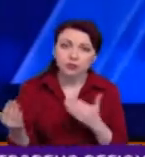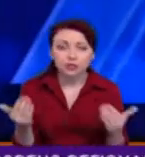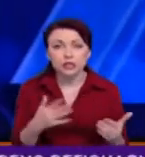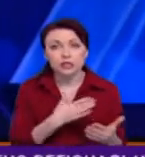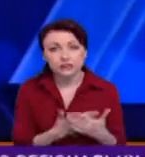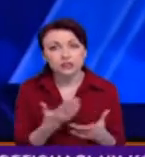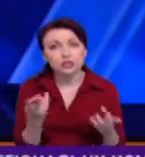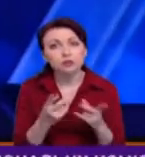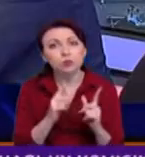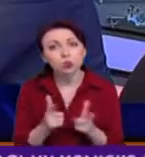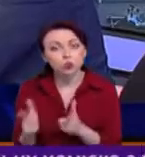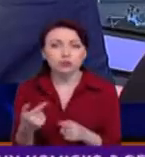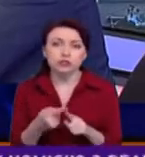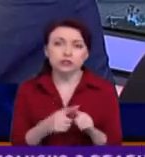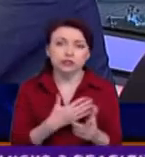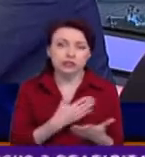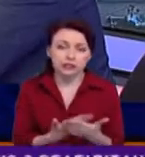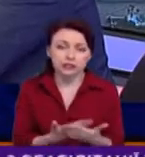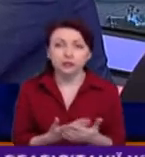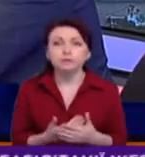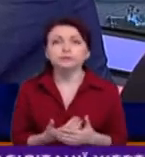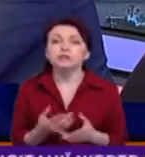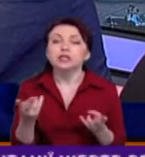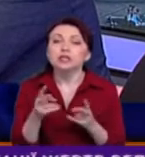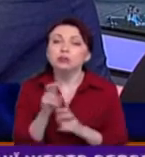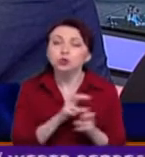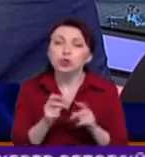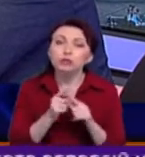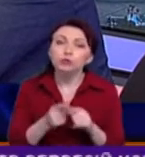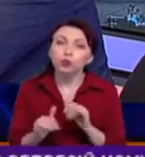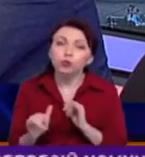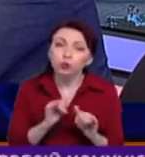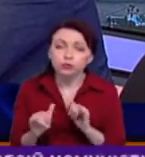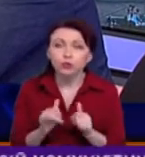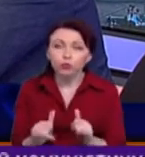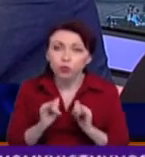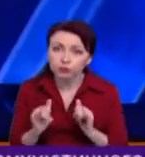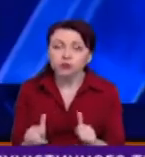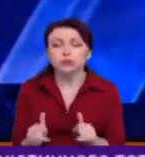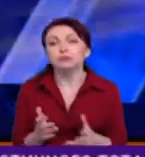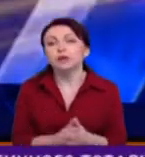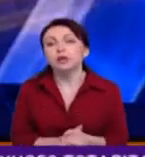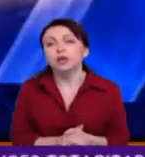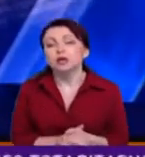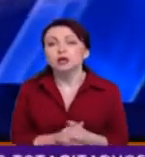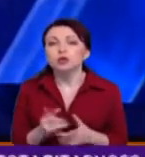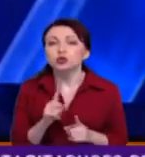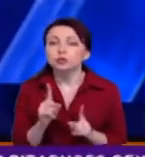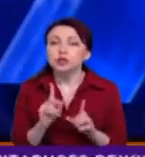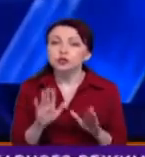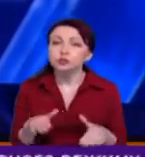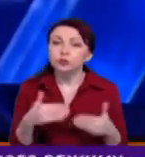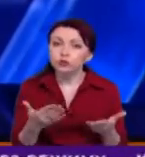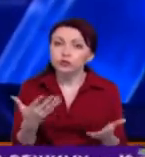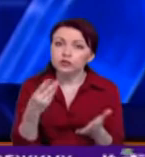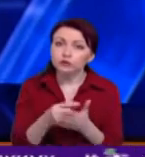треба узгоджувати ці ініціативи. Треба, очевидно, шукати якісь певні компроміси. А для того, щоб, наприклад, запропонувати своїх людей в